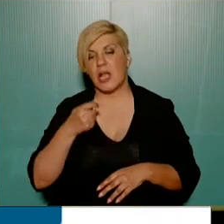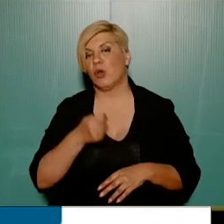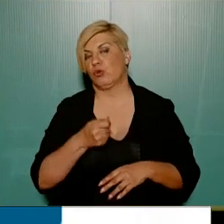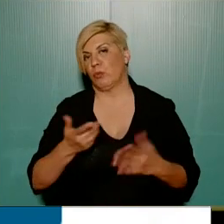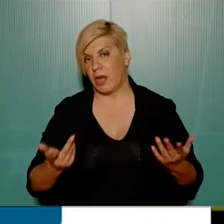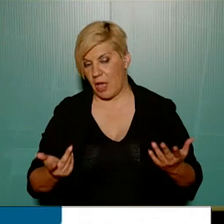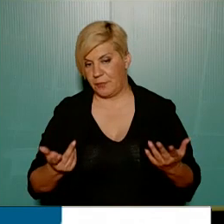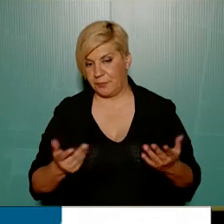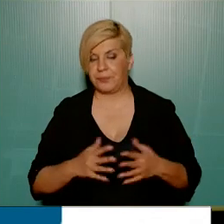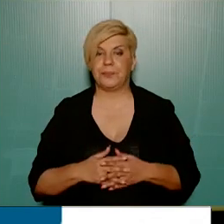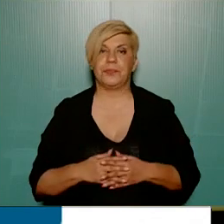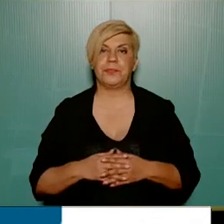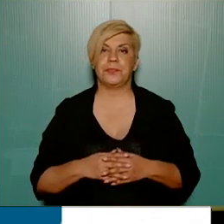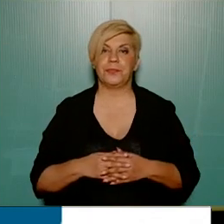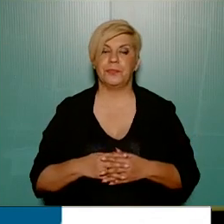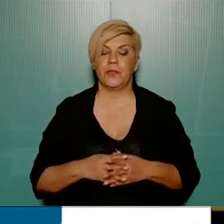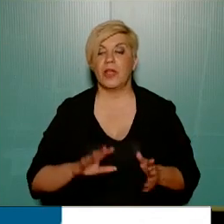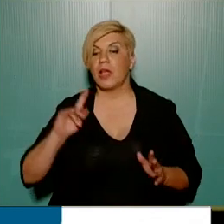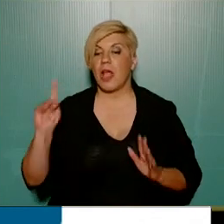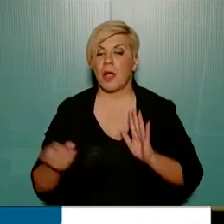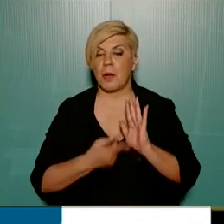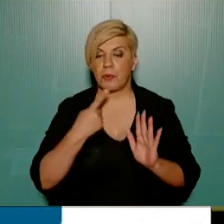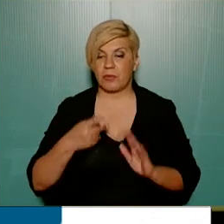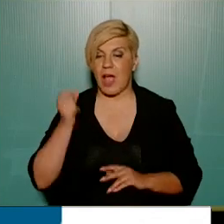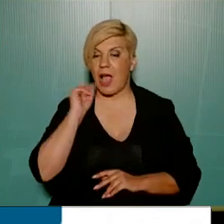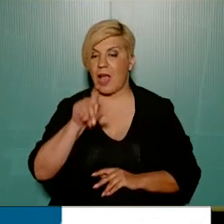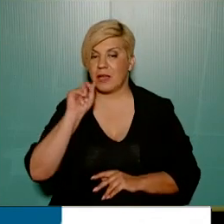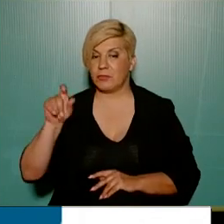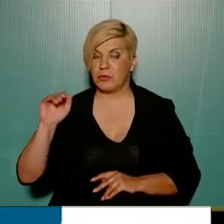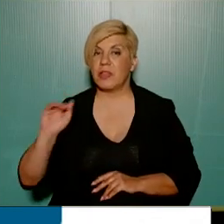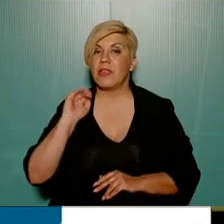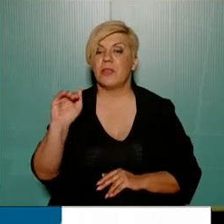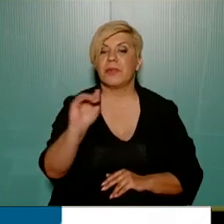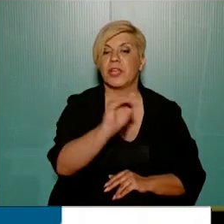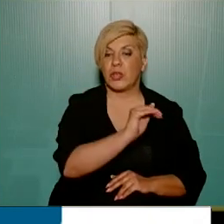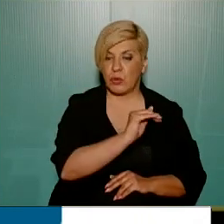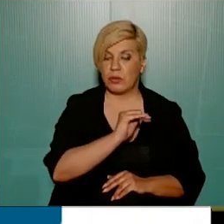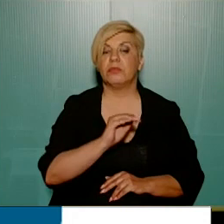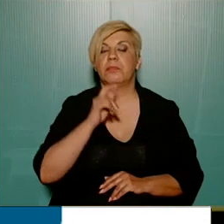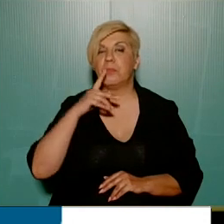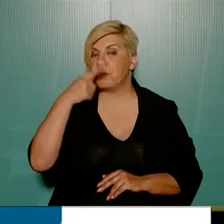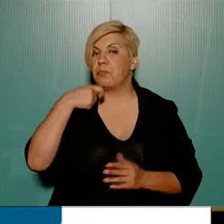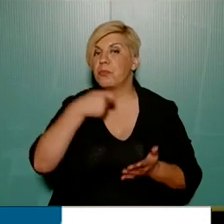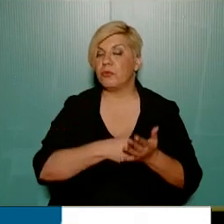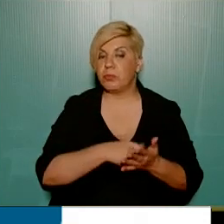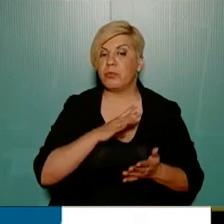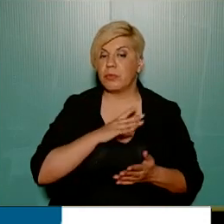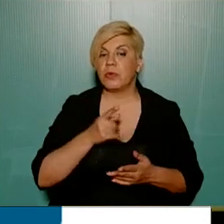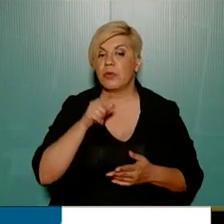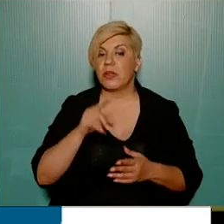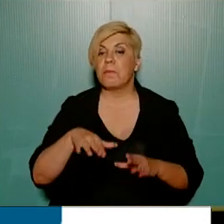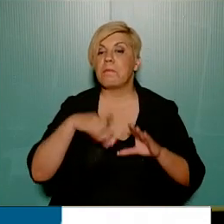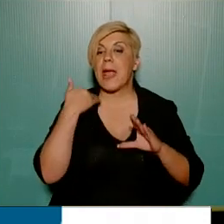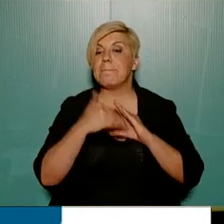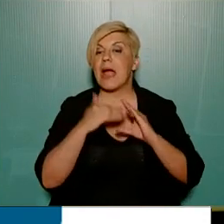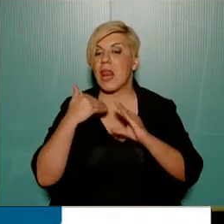σε αυτόν ποσά. Για πρώτη φορά η αποστολή των ιδιοποιητηρίων πληρωμής προς τους πολίτες έγινε